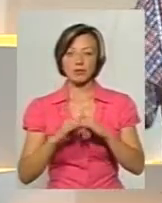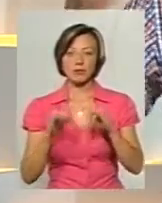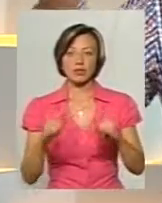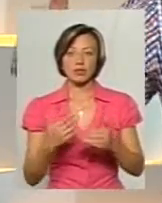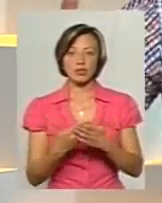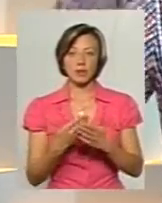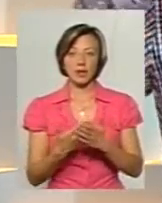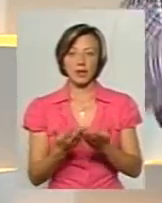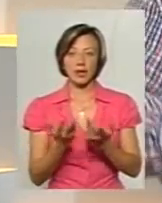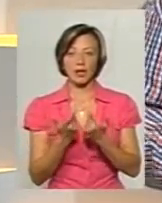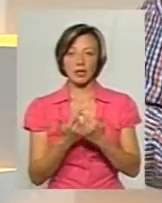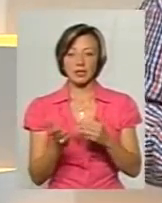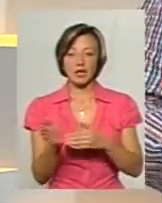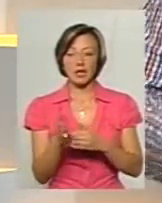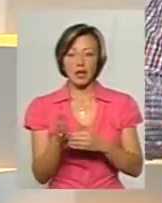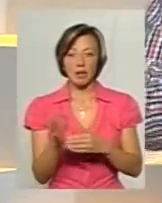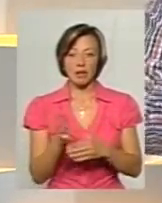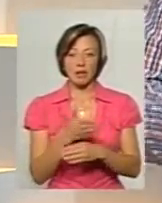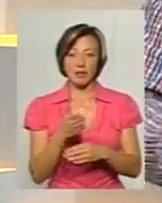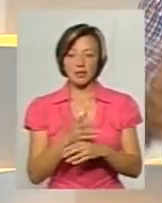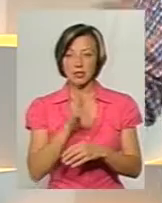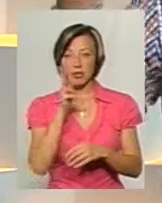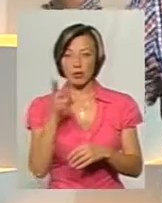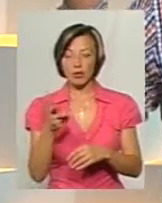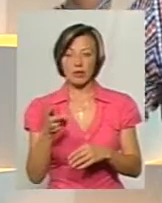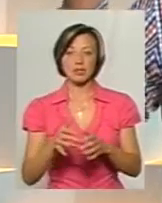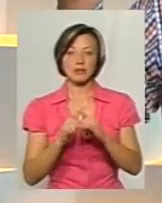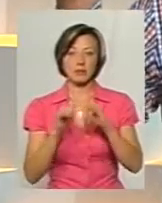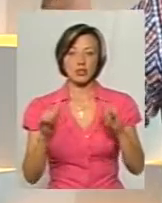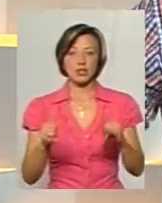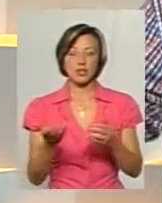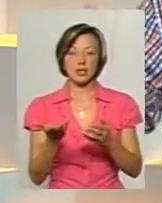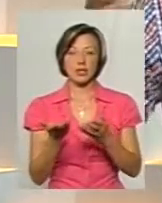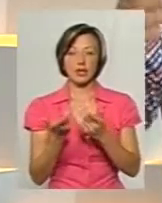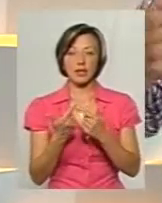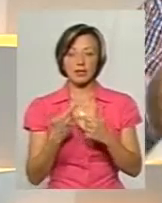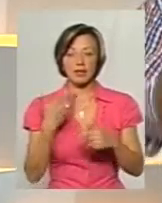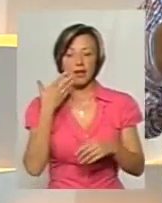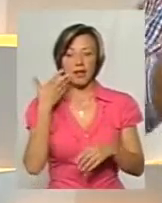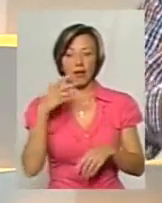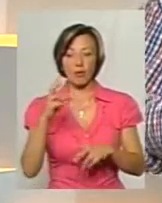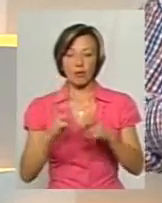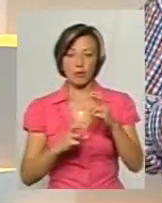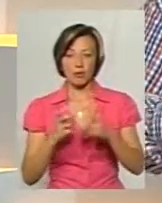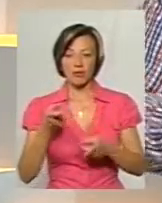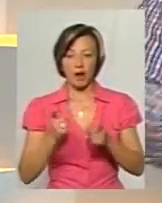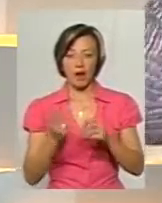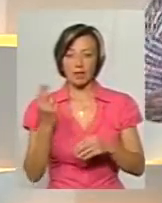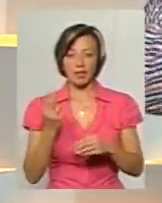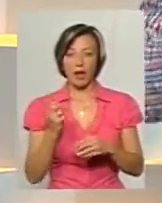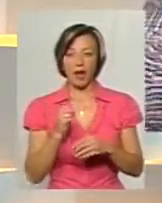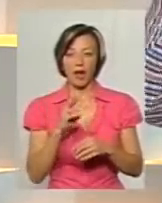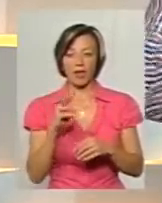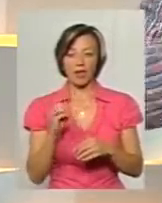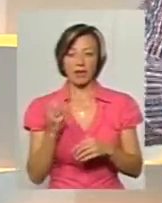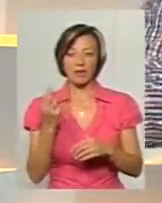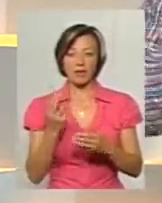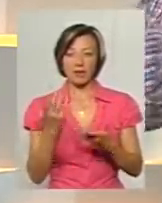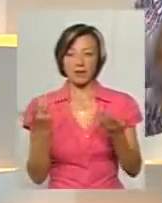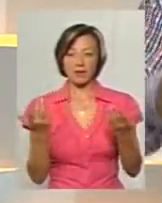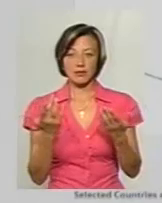там, кількість риби виготовленої, за 3 роки збільшили кількість легкої промисловості в реальних цифрах, а не в цифрах,